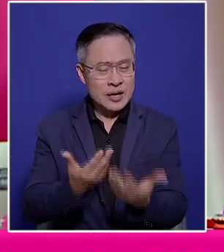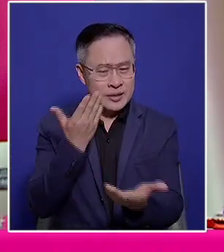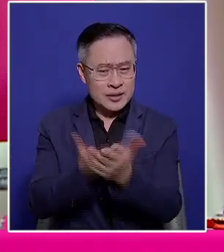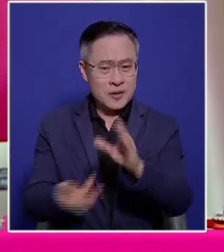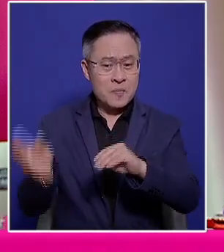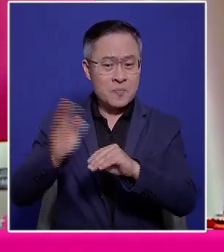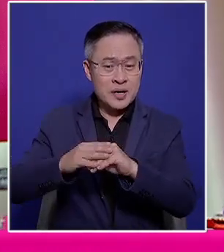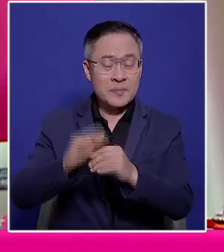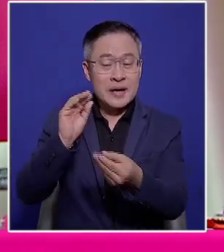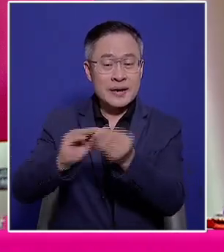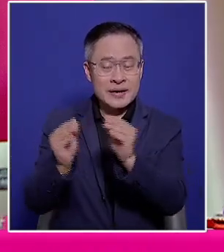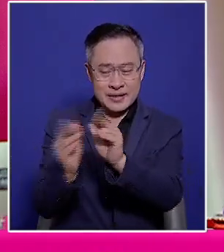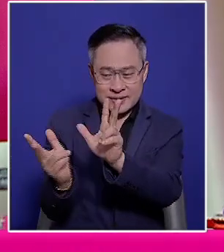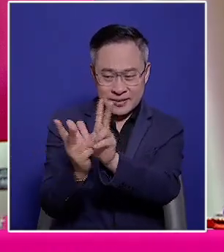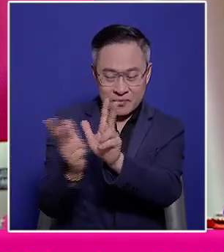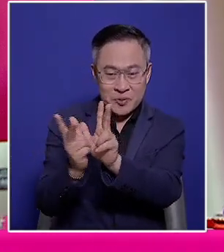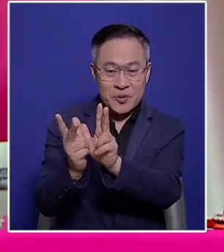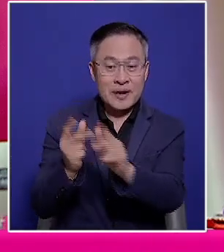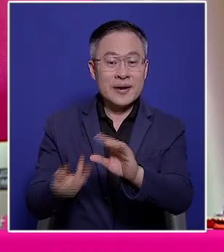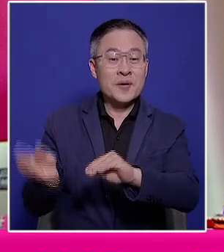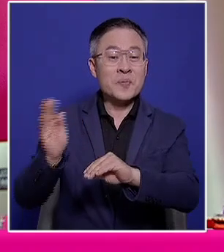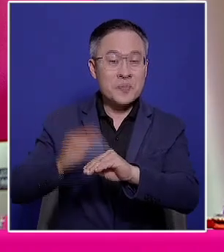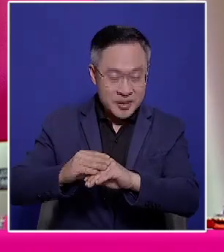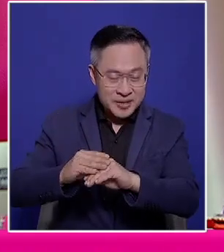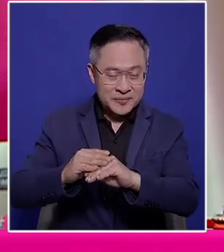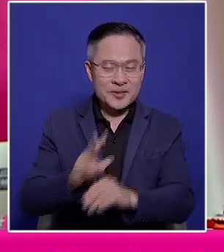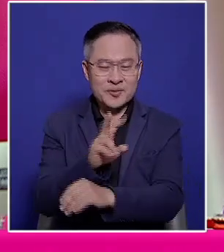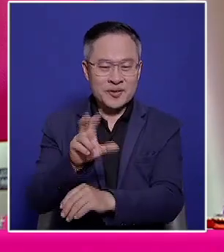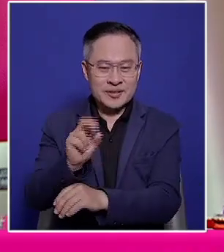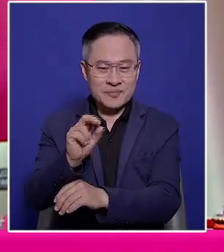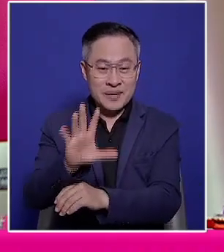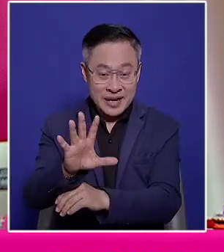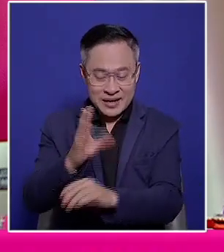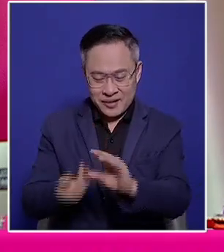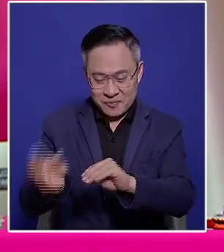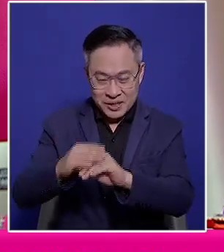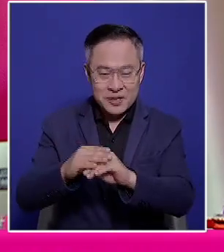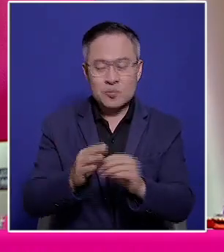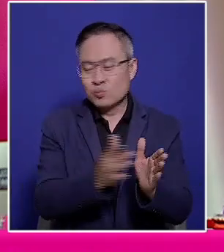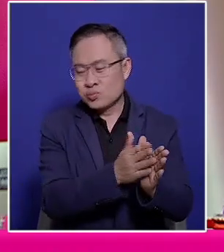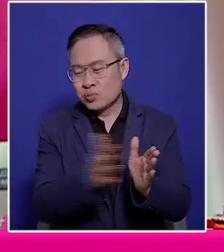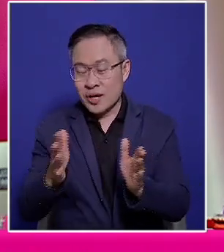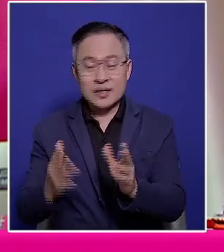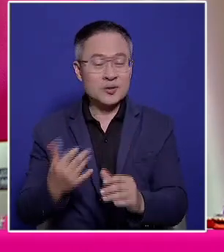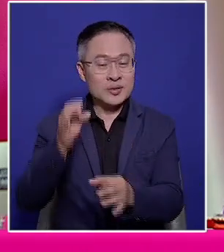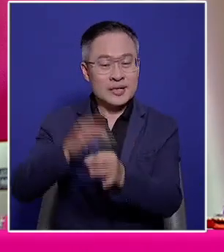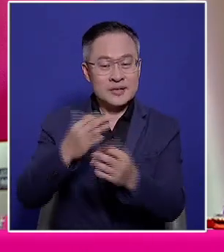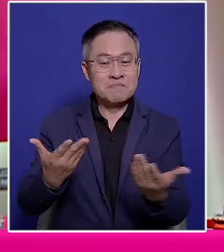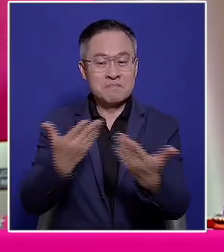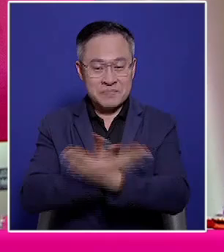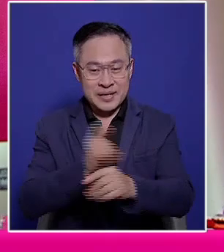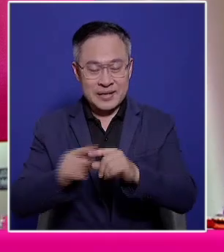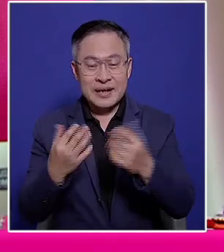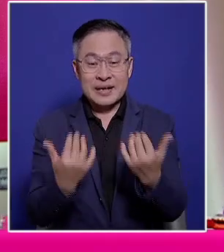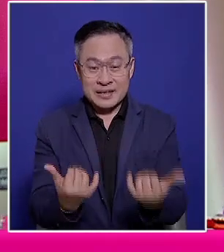เพิ่มเงินรางวัลเลขท้าย3ตัวตั้งแต่งวดที่235เป็นต้นไปหรือจนกว่าธนาคารจะมีการเปลี่ยนแปลงค่ะ